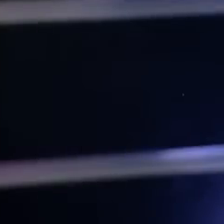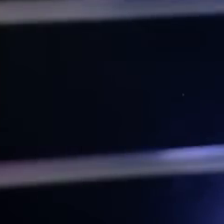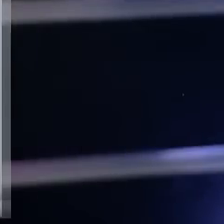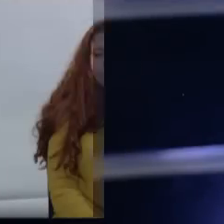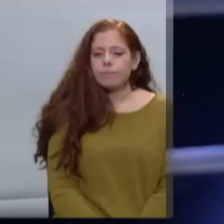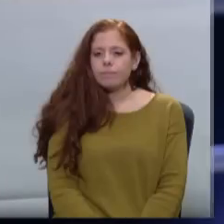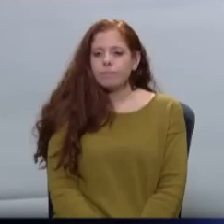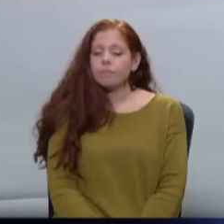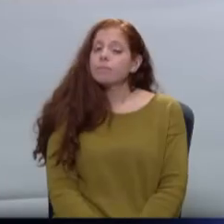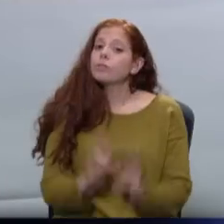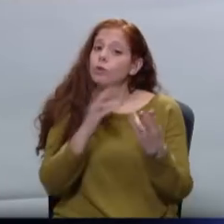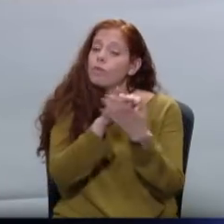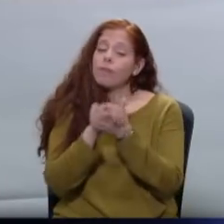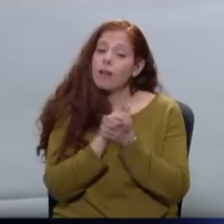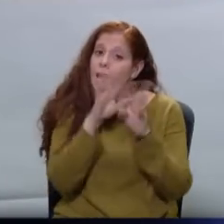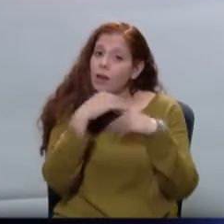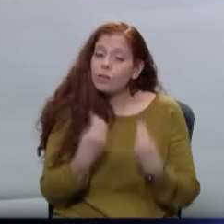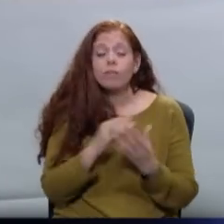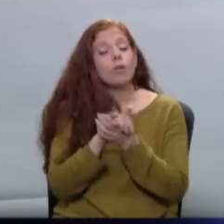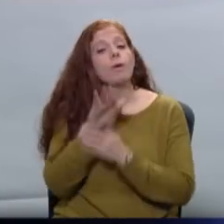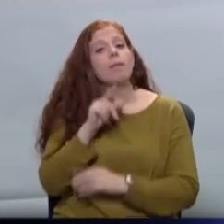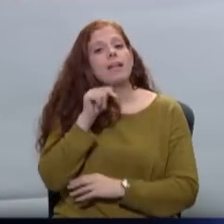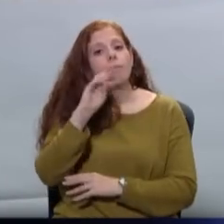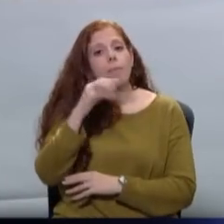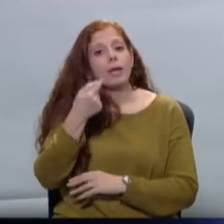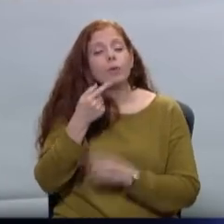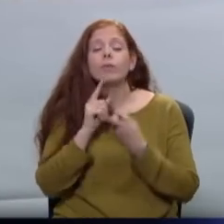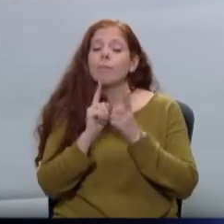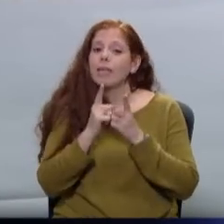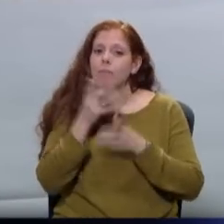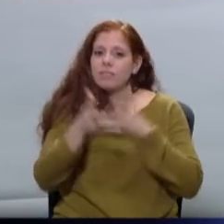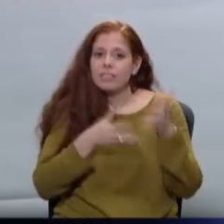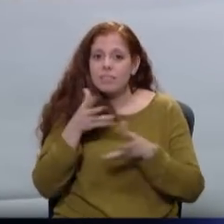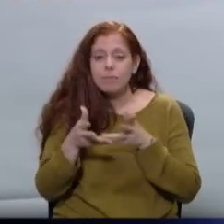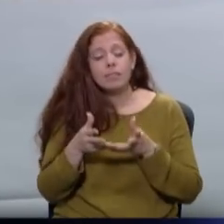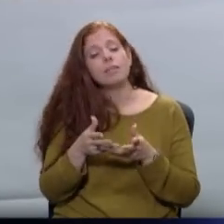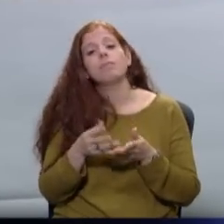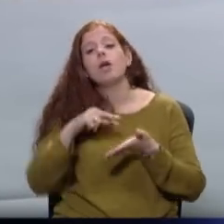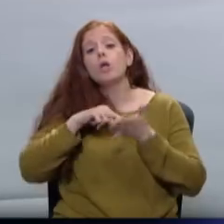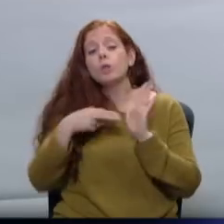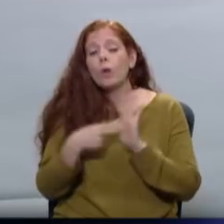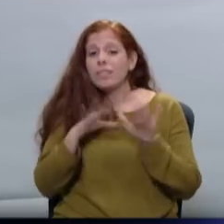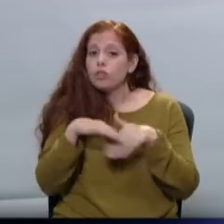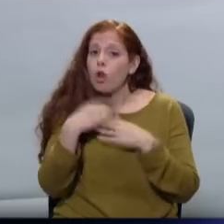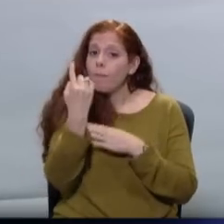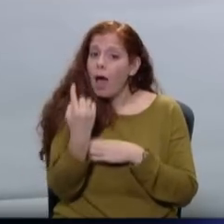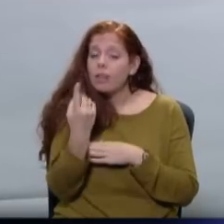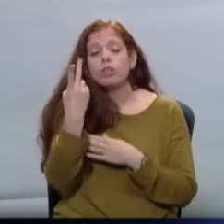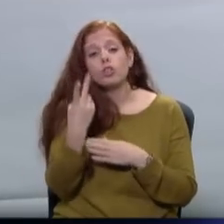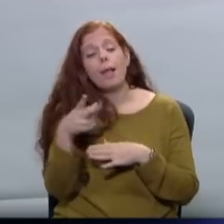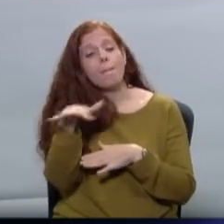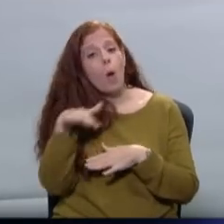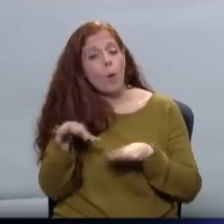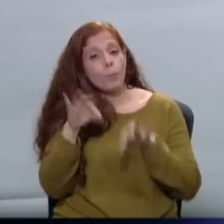שוב לילה טוב ושלום גם לליאת מרבר גנות, המתרגמת לשפת הסימנים. תוכנית שלום אחת, שתי מערכות בחירות,